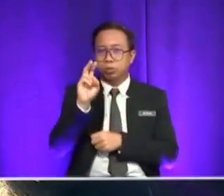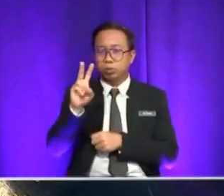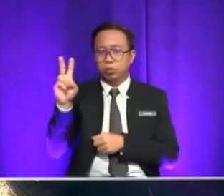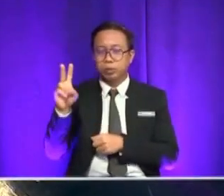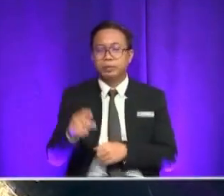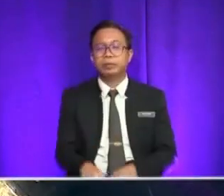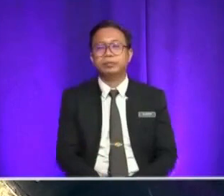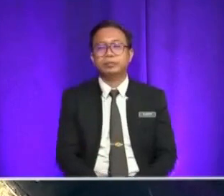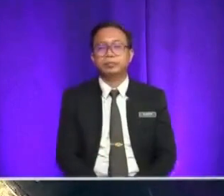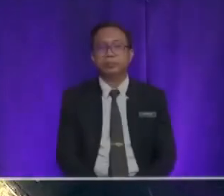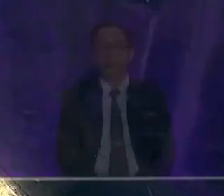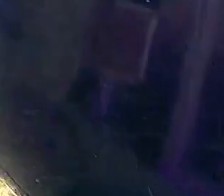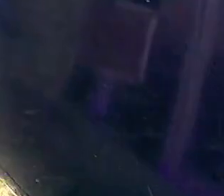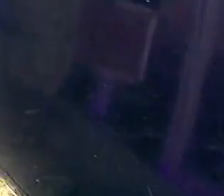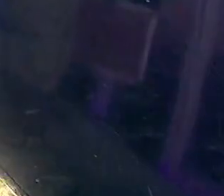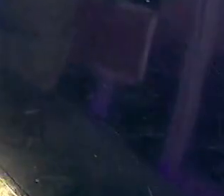2022.